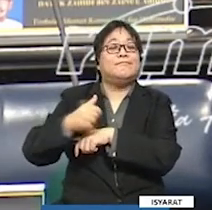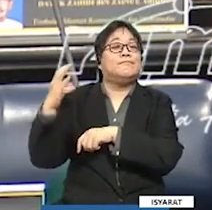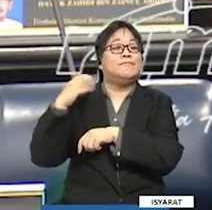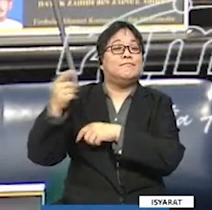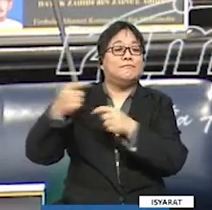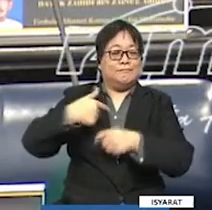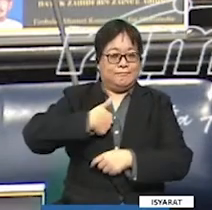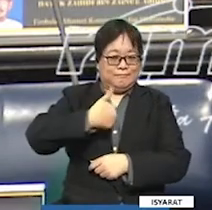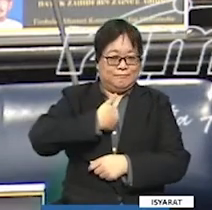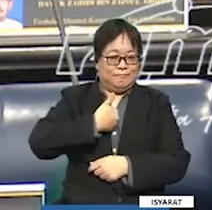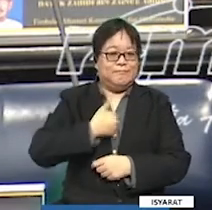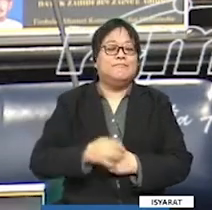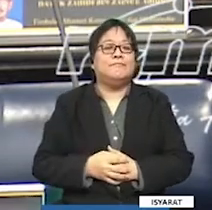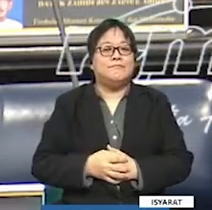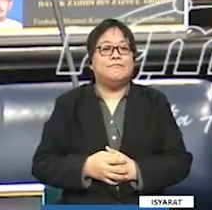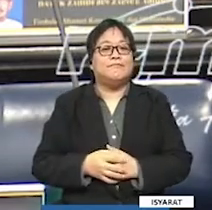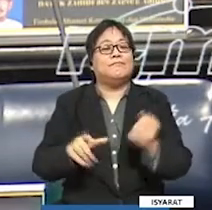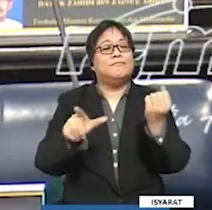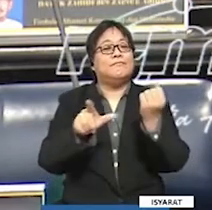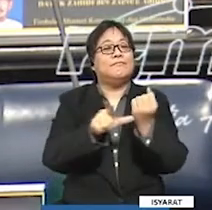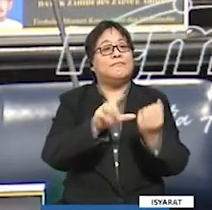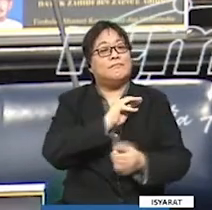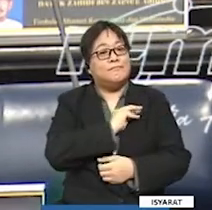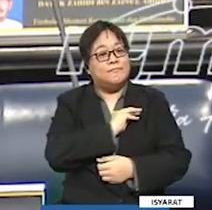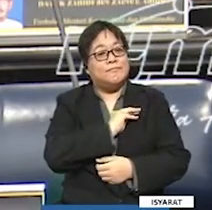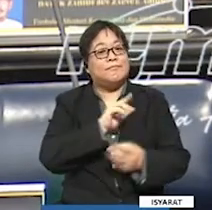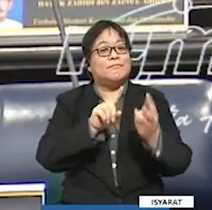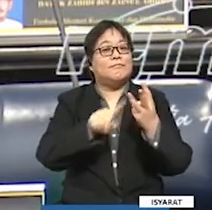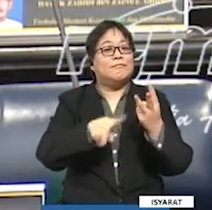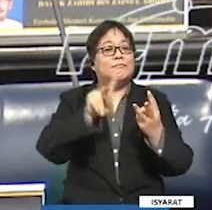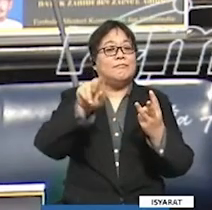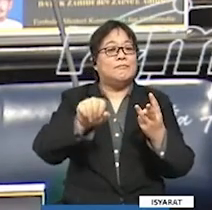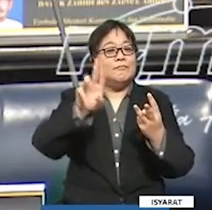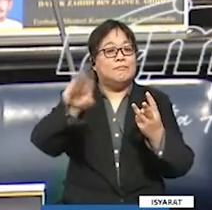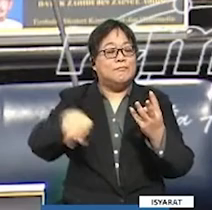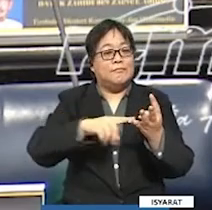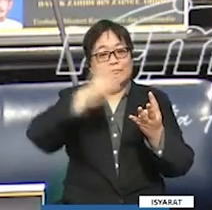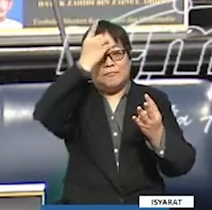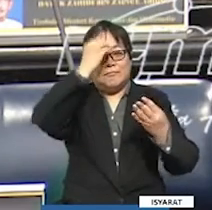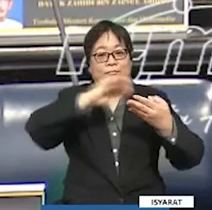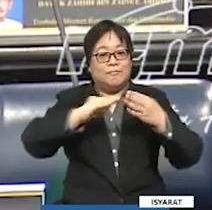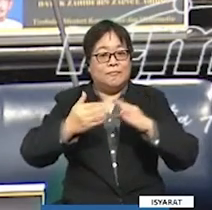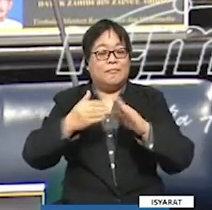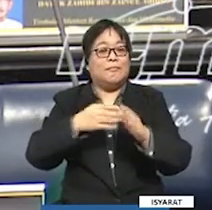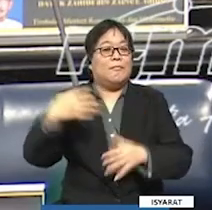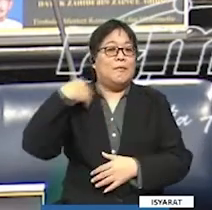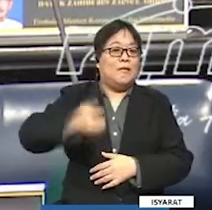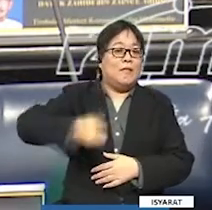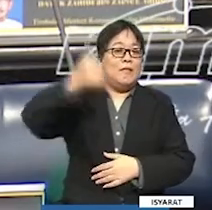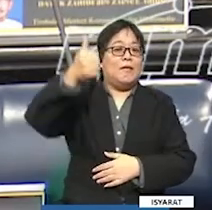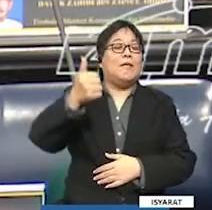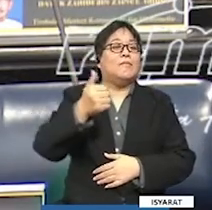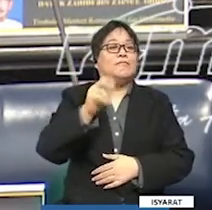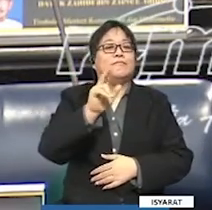dan dipengerusikan oleh saya sendiri, Timbalan Menteri, Ketua Setiausaha, Datuk Bandar, Pegawai-pegawai Kanan